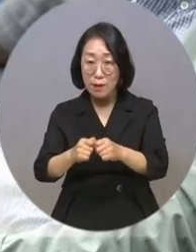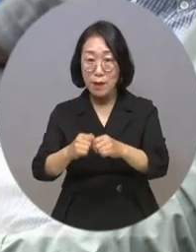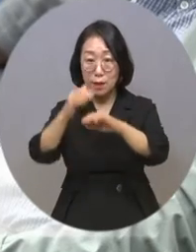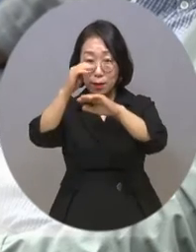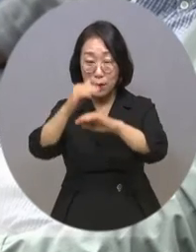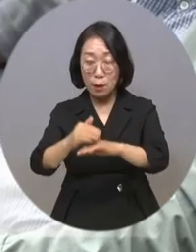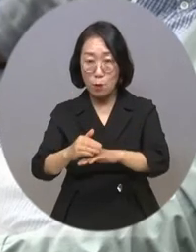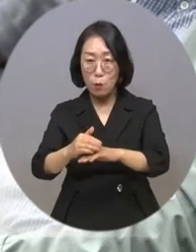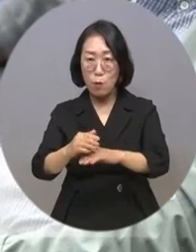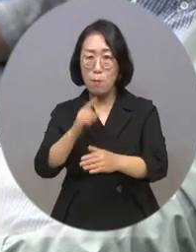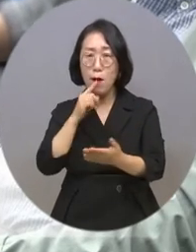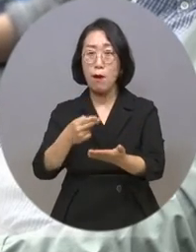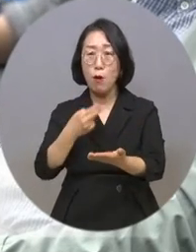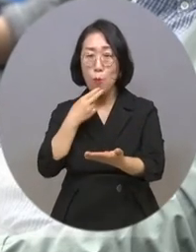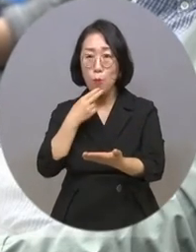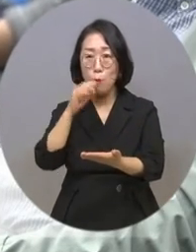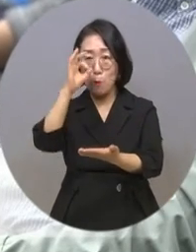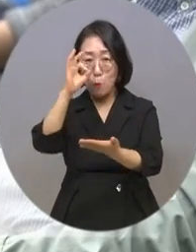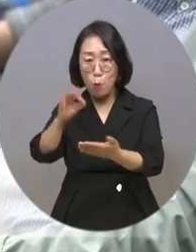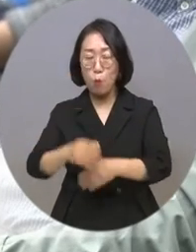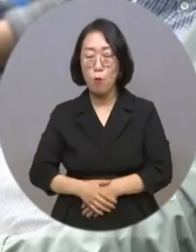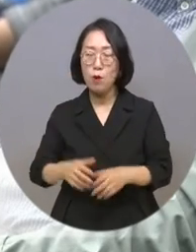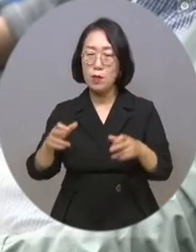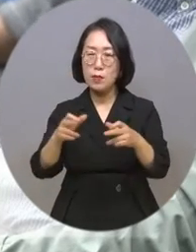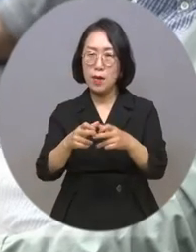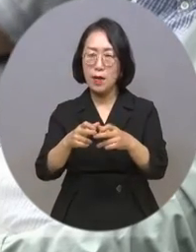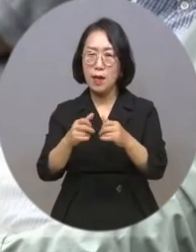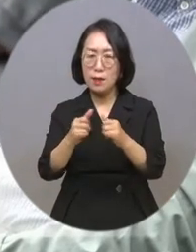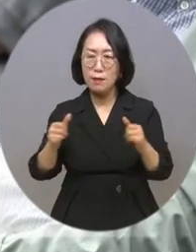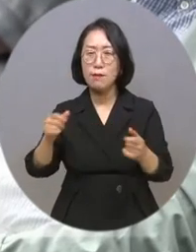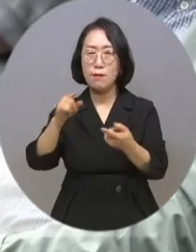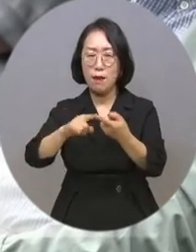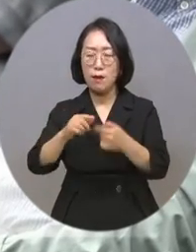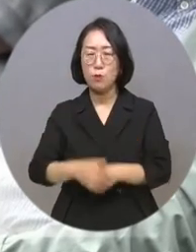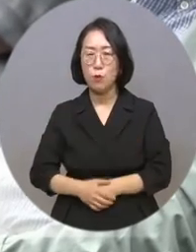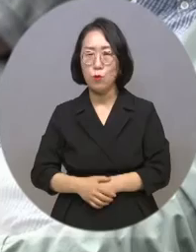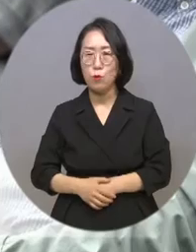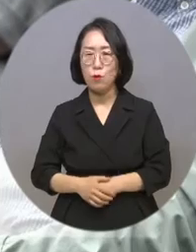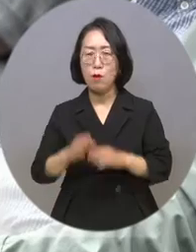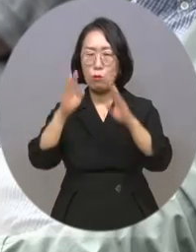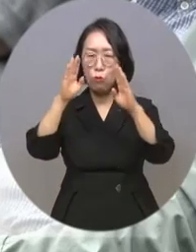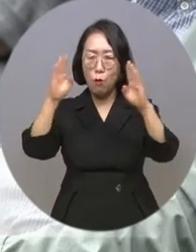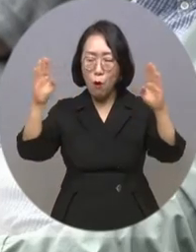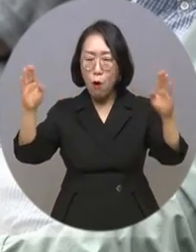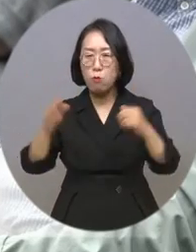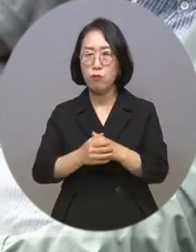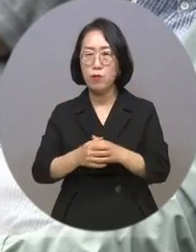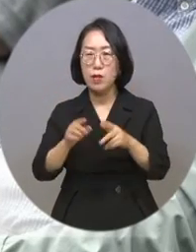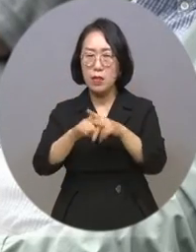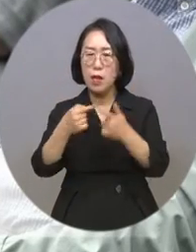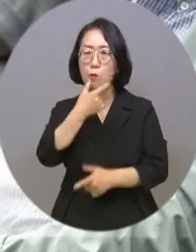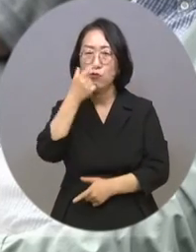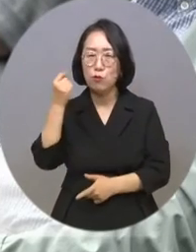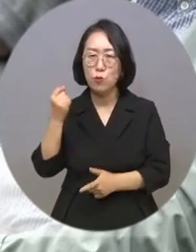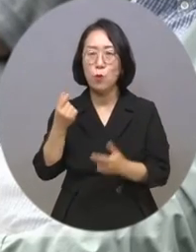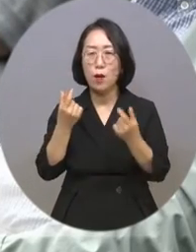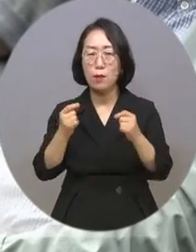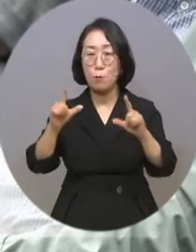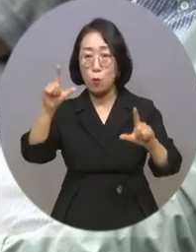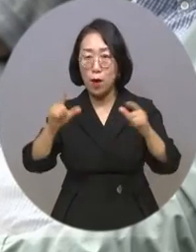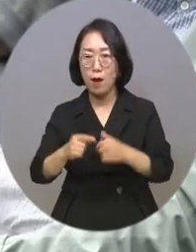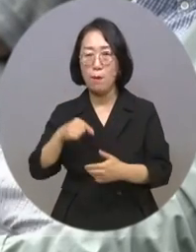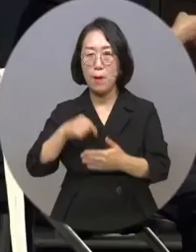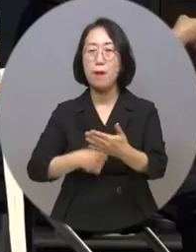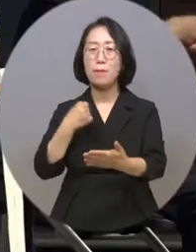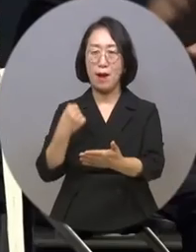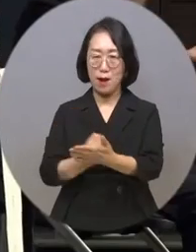것을 말씀하지 않는 거 보니까 장애인에 대한 폭넓은 어떤 그런 것들이 조금 결여되어 있지 않나 하는